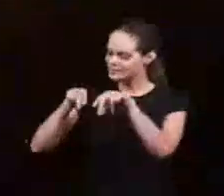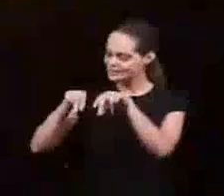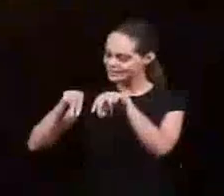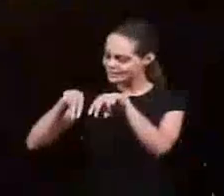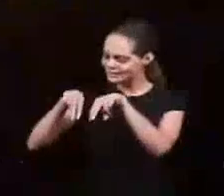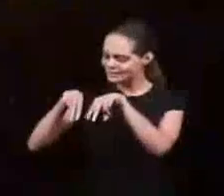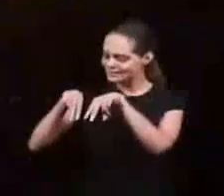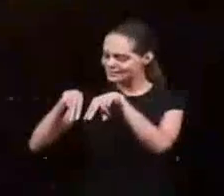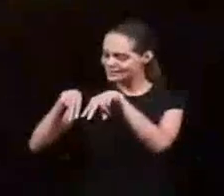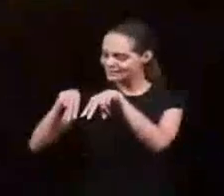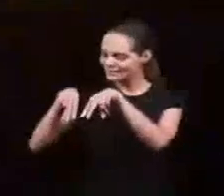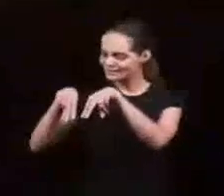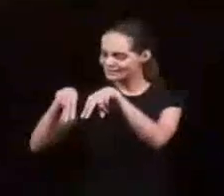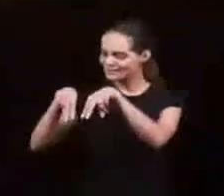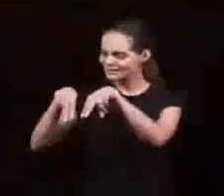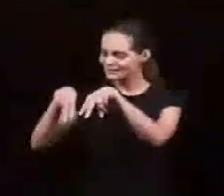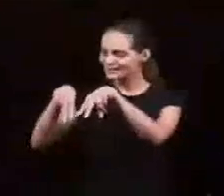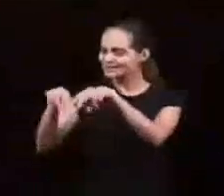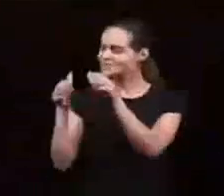Wir gehen gemeinsam.